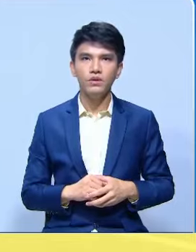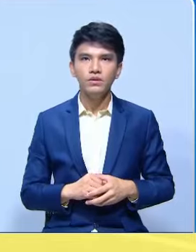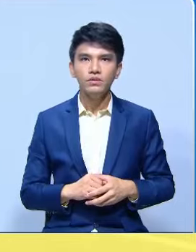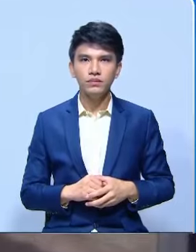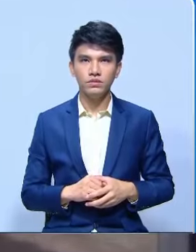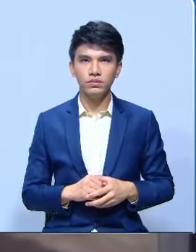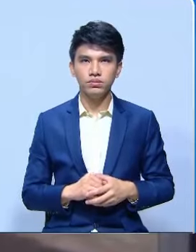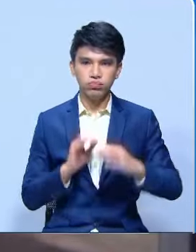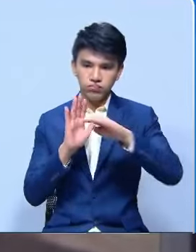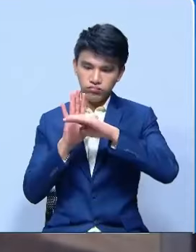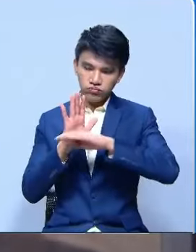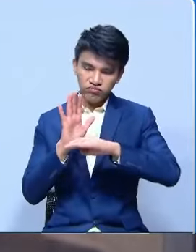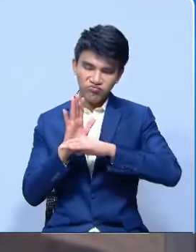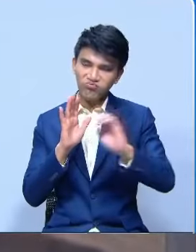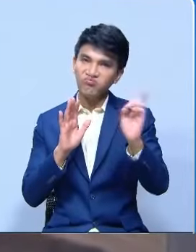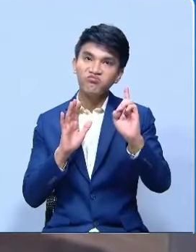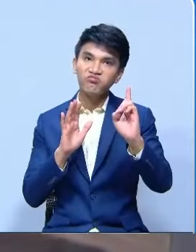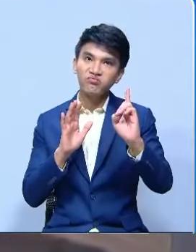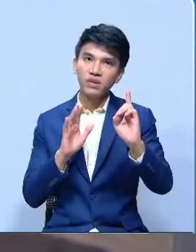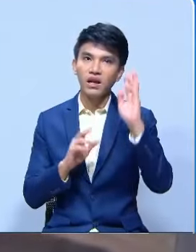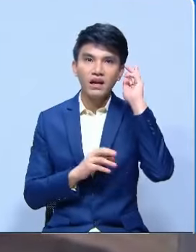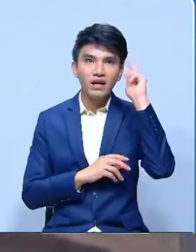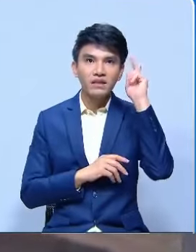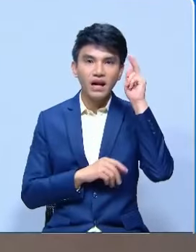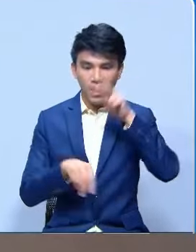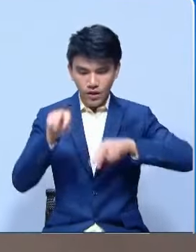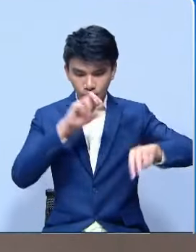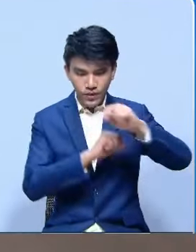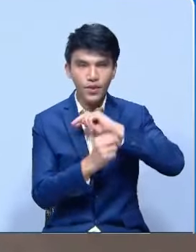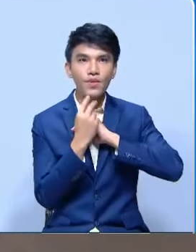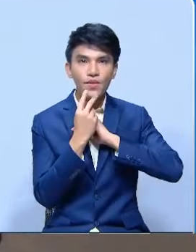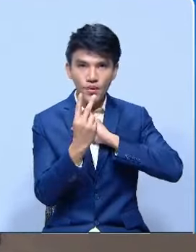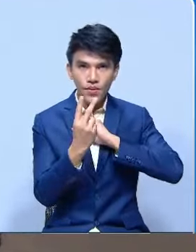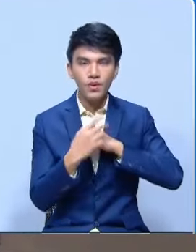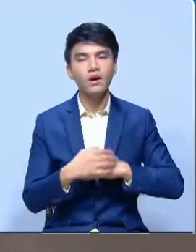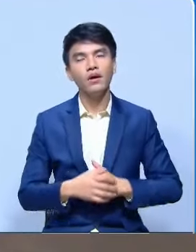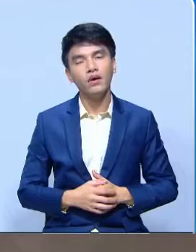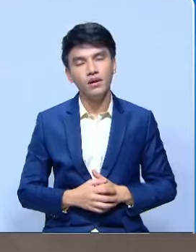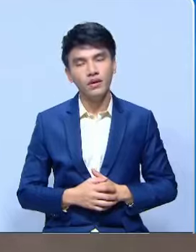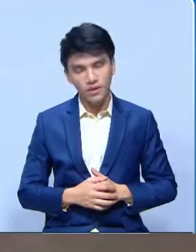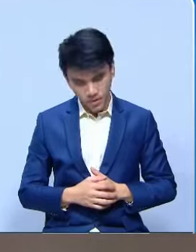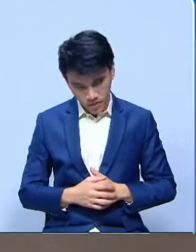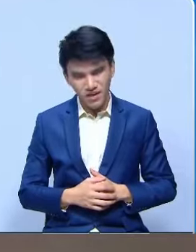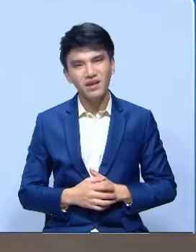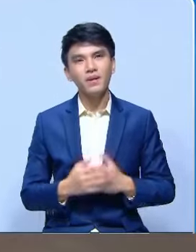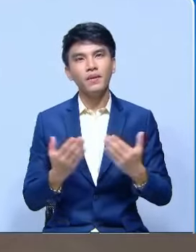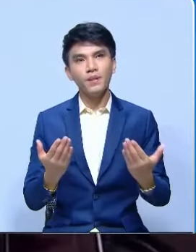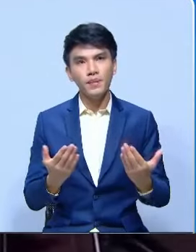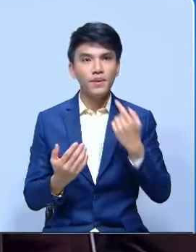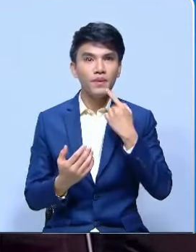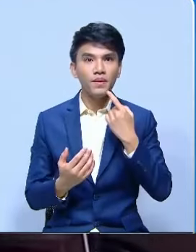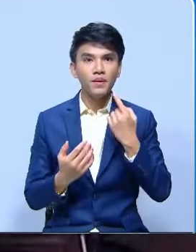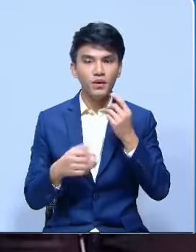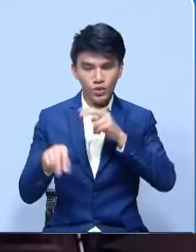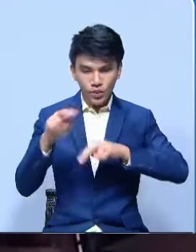หน้าภายหลังเกิดเหตุทีมข่าวเราลงพื้นที่ไปดูที่หน้าผับพร้อมด้วยแอดมินเพจกำแพงเพชรร้องเรียนอะไรบอกไว้ที่นี่พบ